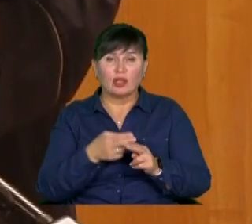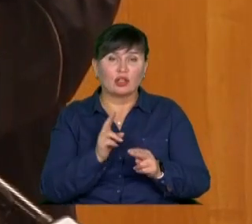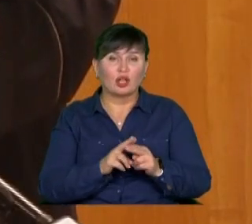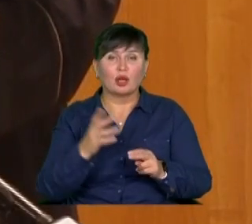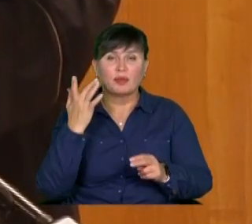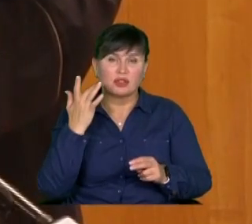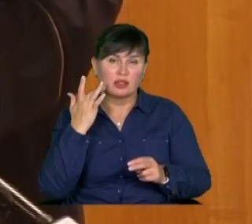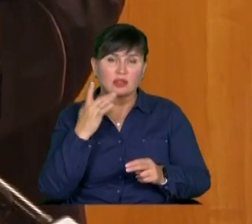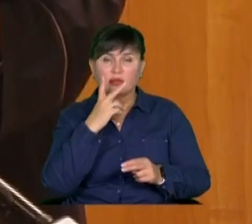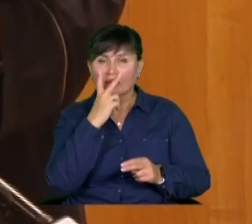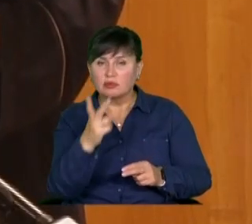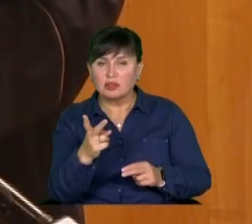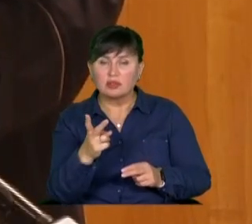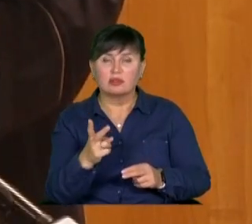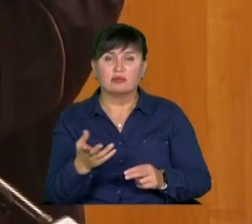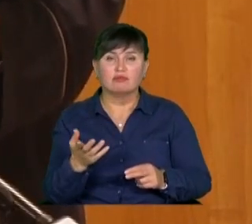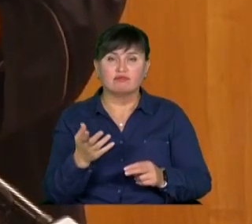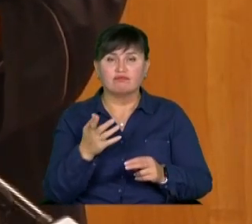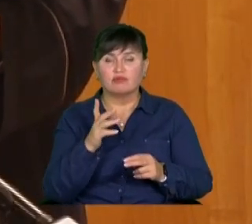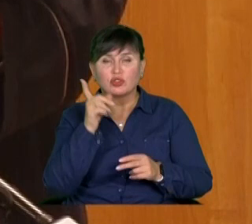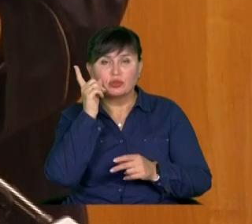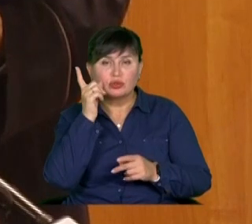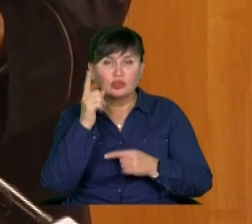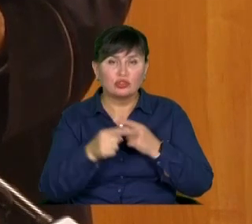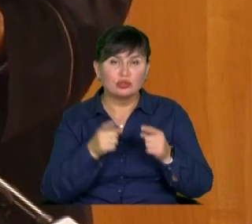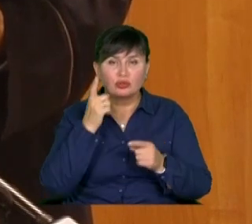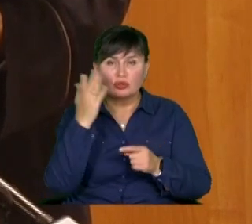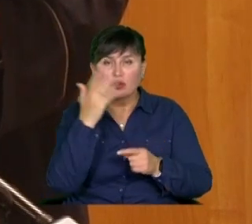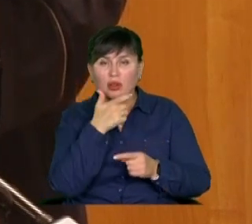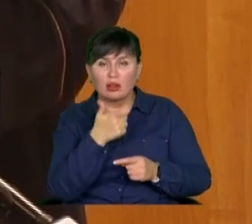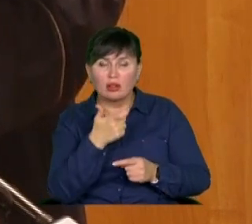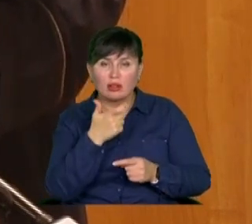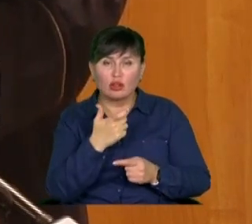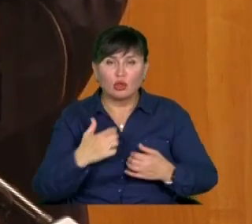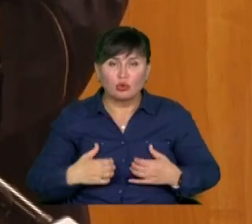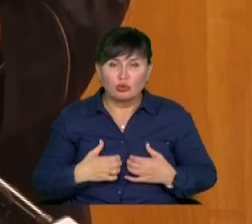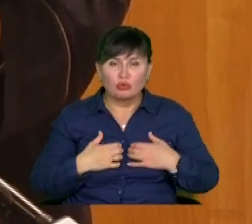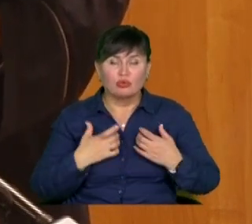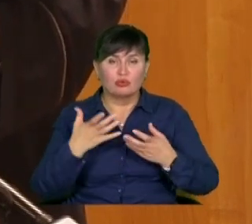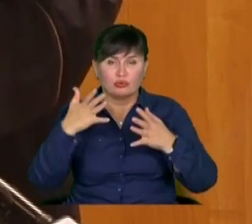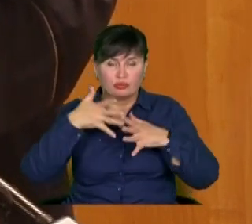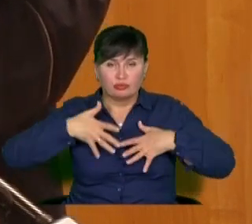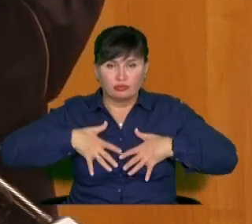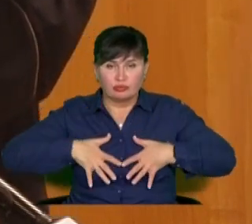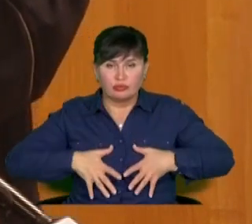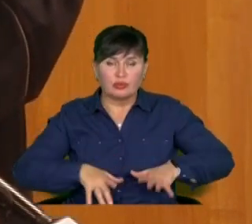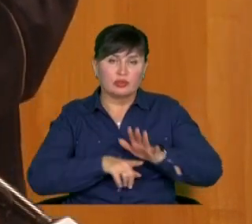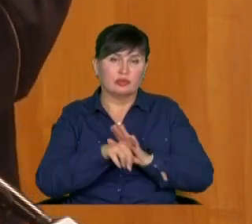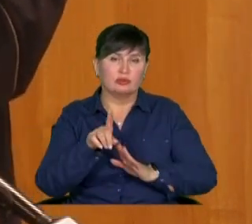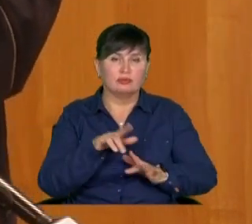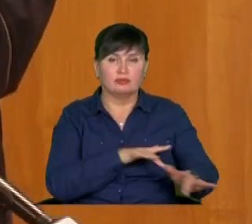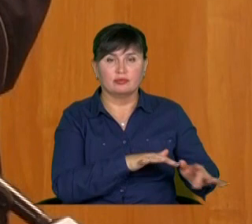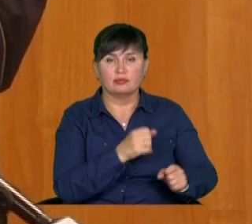неоднократно просматривал посредством принадлежащего ему сотового телефона, где демонстрировались кровавые сцены убийства. В